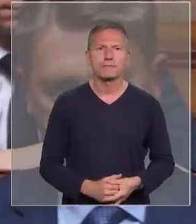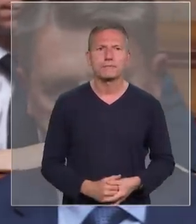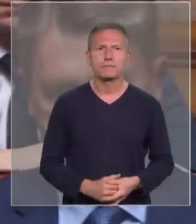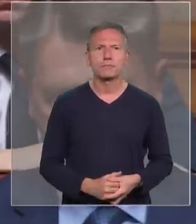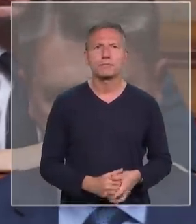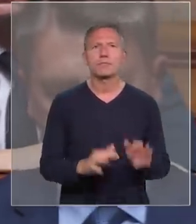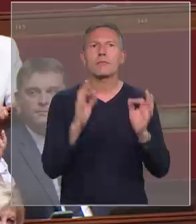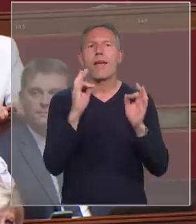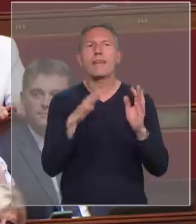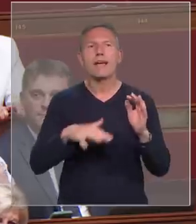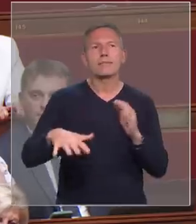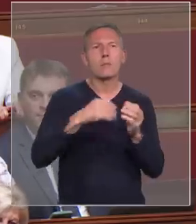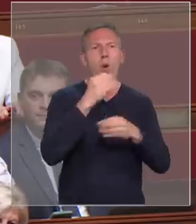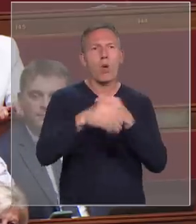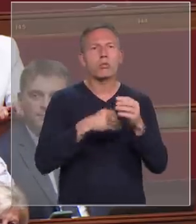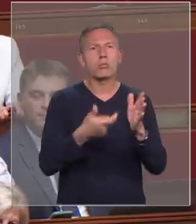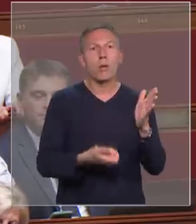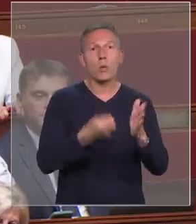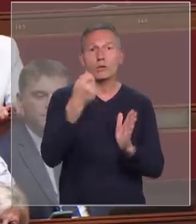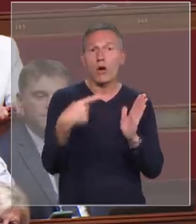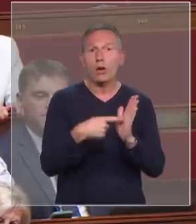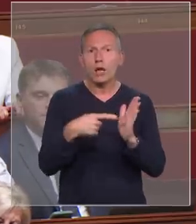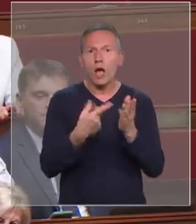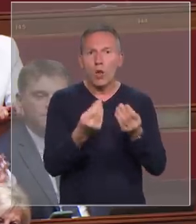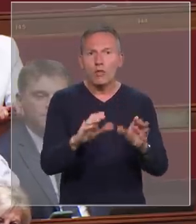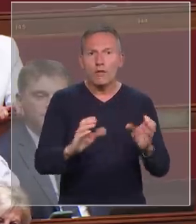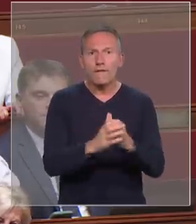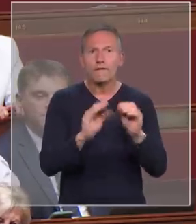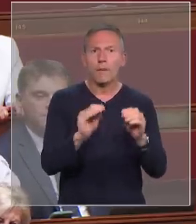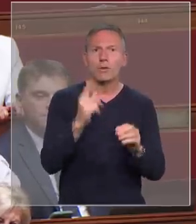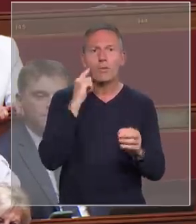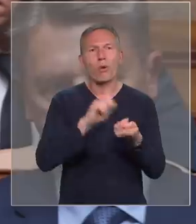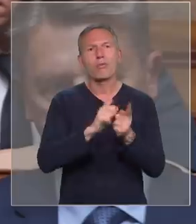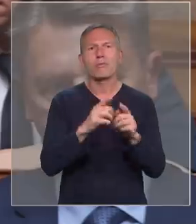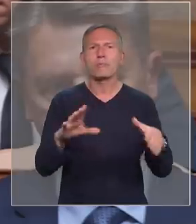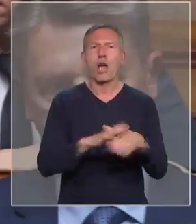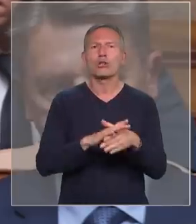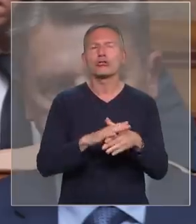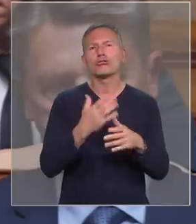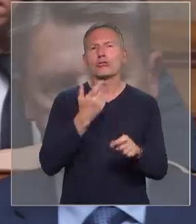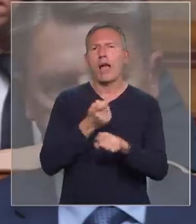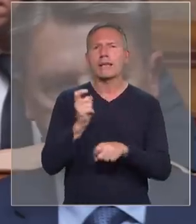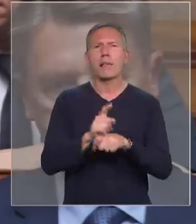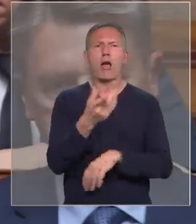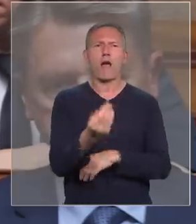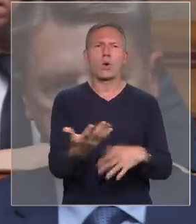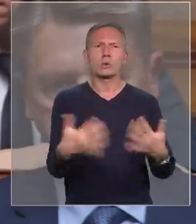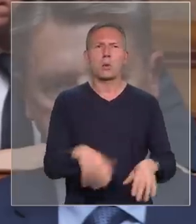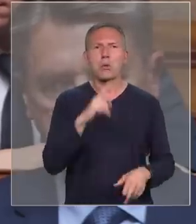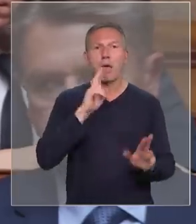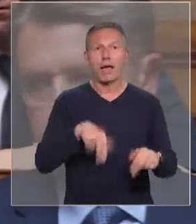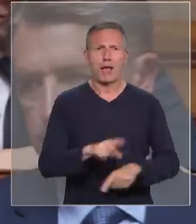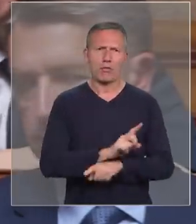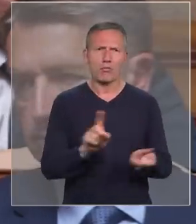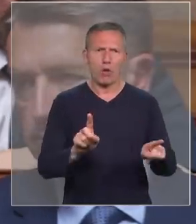Quant à la communauté éducative, quand sera-t-elle formée pour ne plus considérer le harcèlement scolaire comme une affaire d'enfant ? Quand